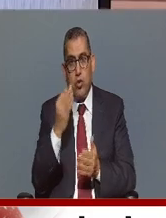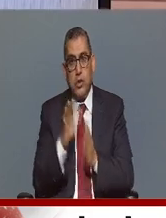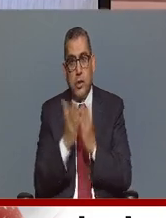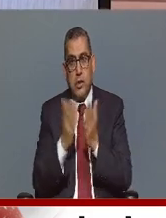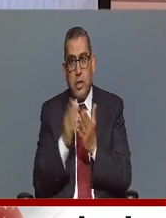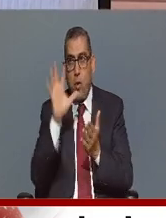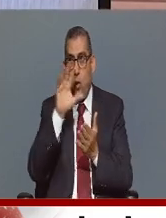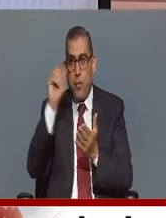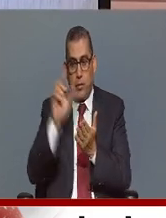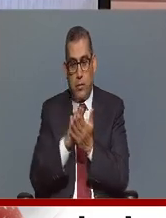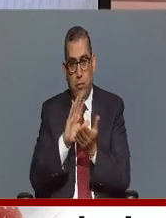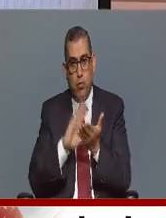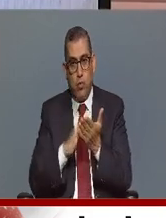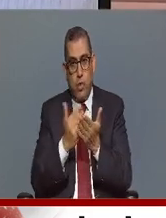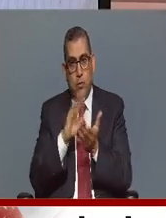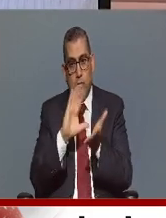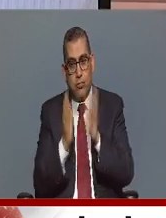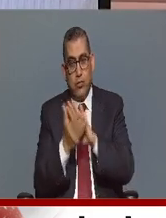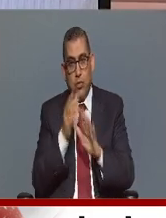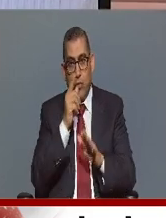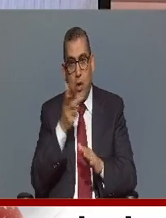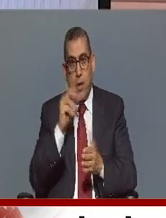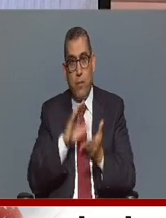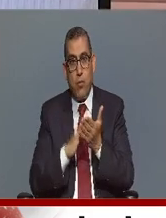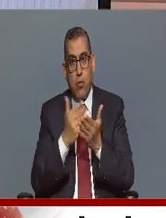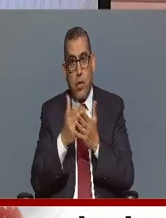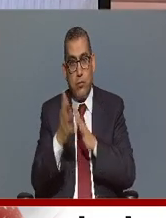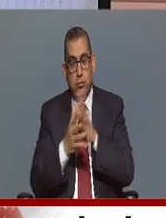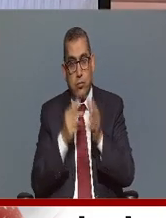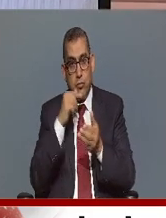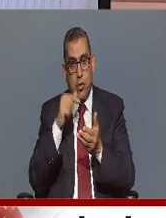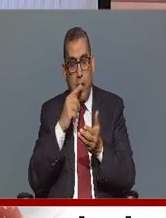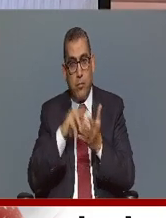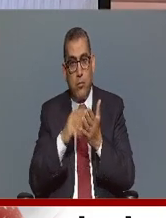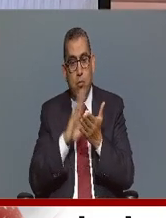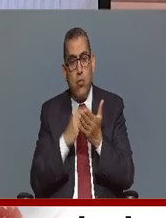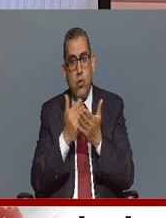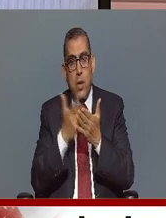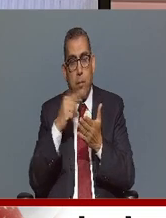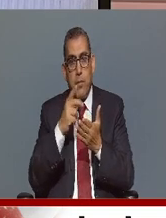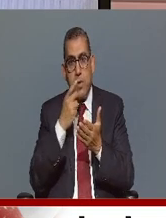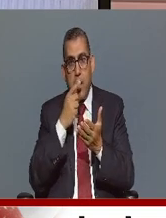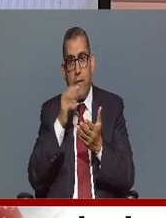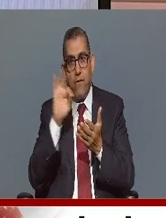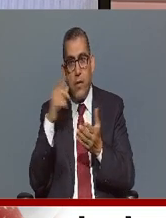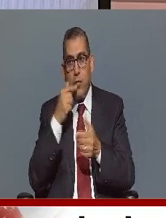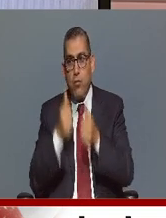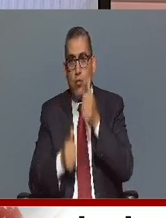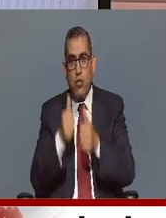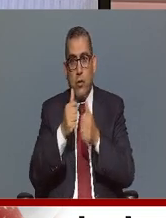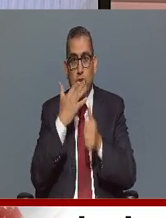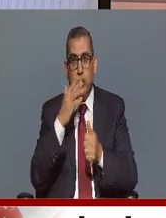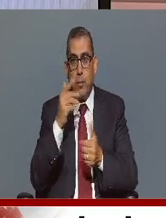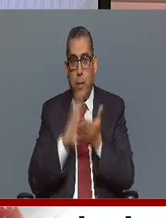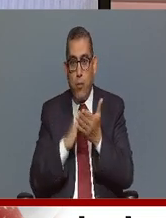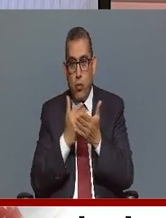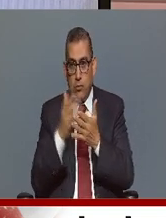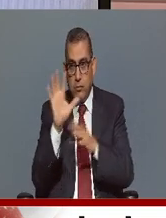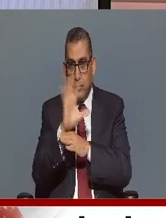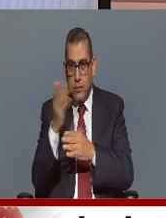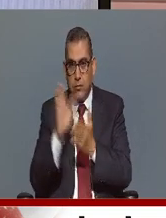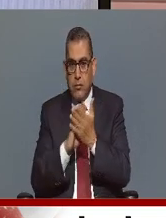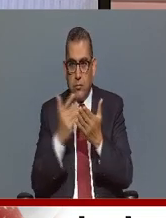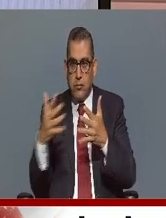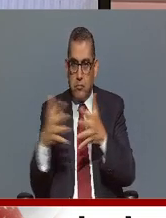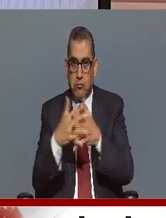أجنبي. ولتشجيع حركة الترجمة دايما بيبقى فيه مسابقات للمترجمين، شباب المترجمين، لتحفزهم على